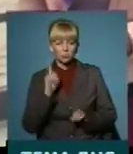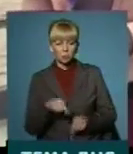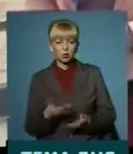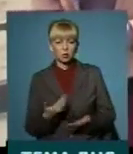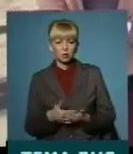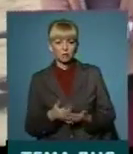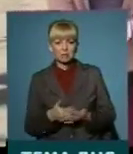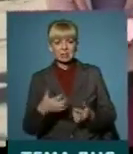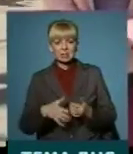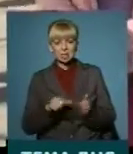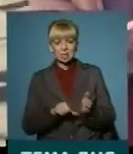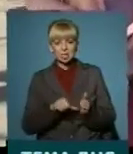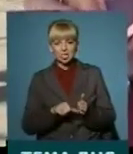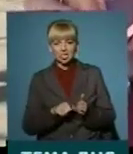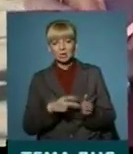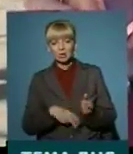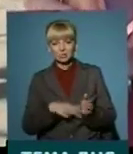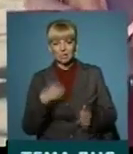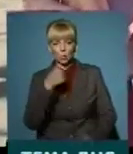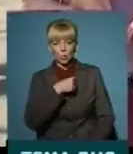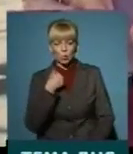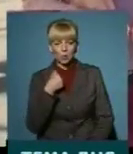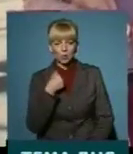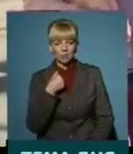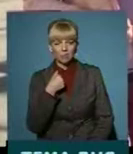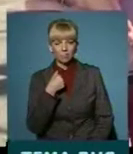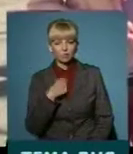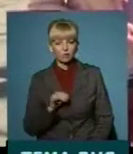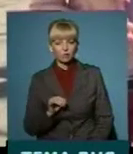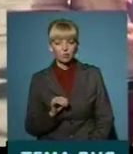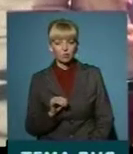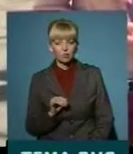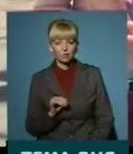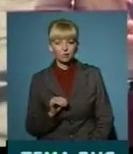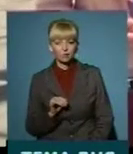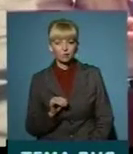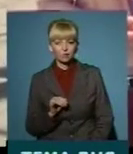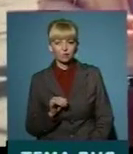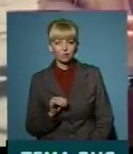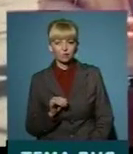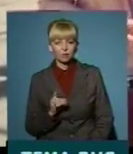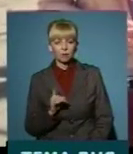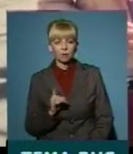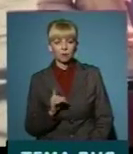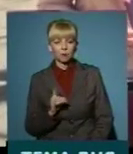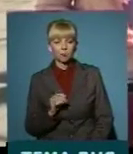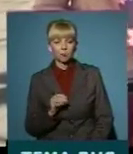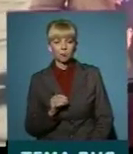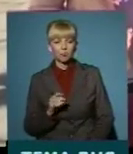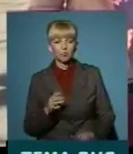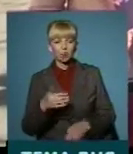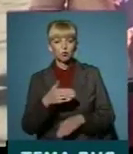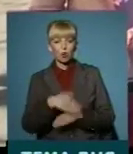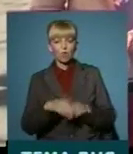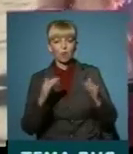ну, середина 60-х, 70-х років. І, ну, то це якісь зовнішні покриви максимум,